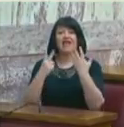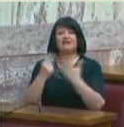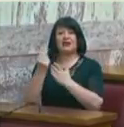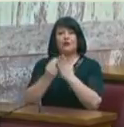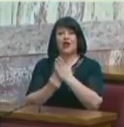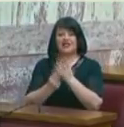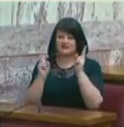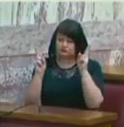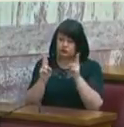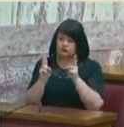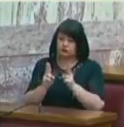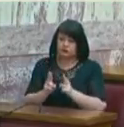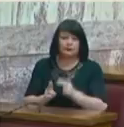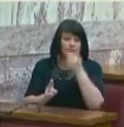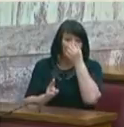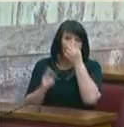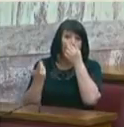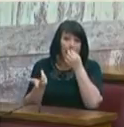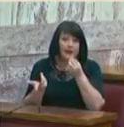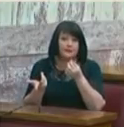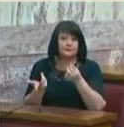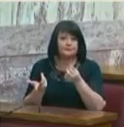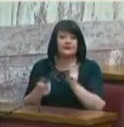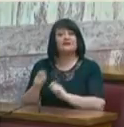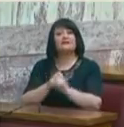μονάδες. Μέσα από τη δημιουργία πάνω από